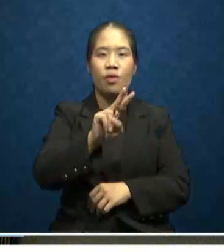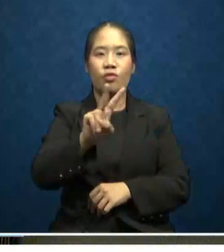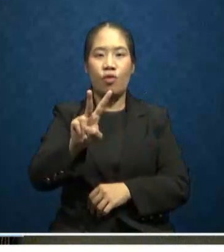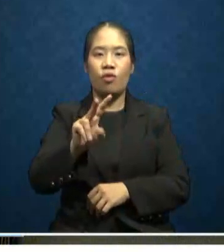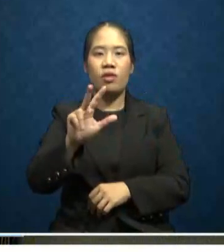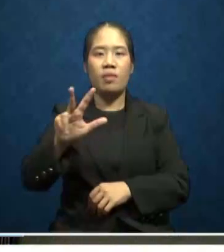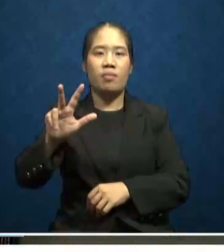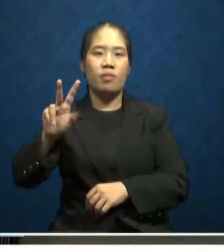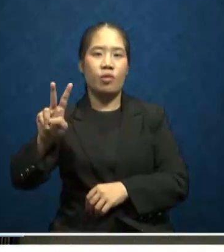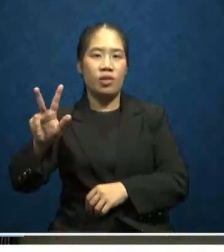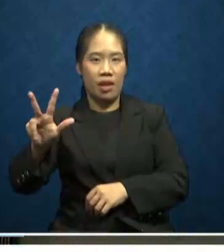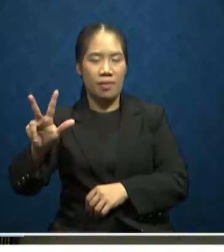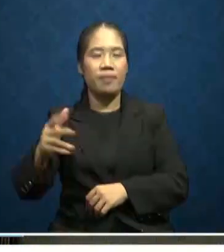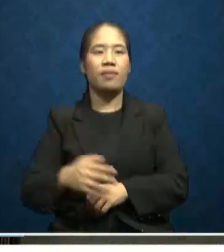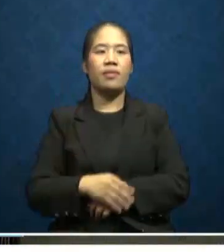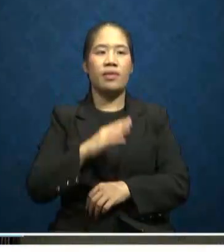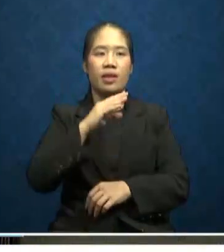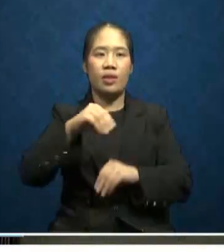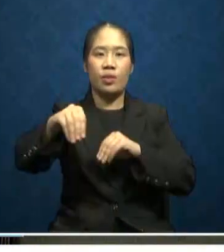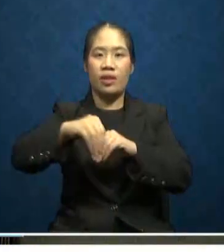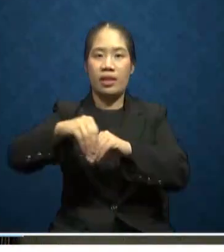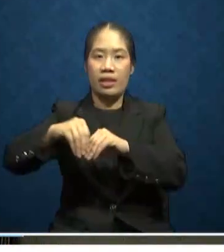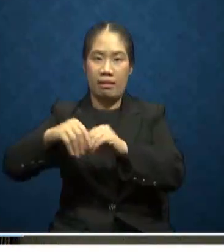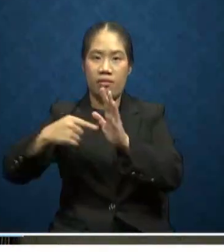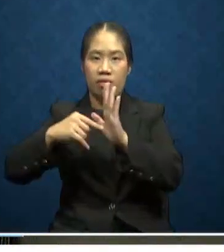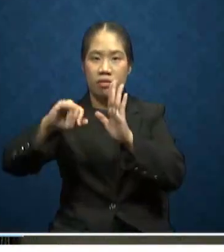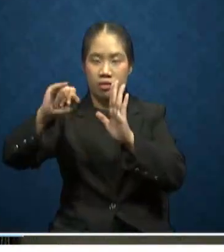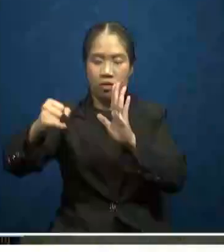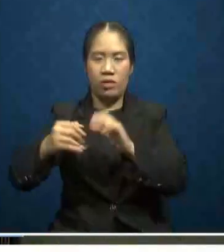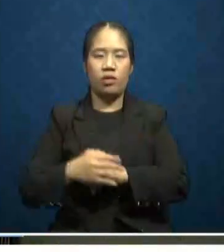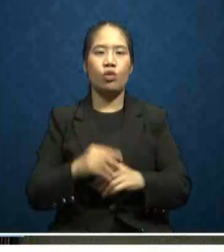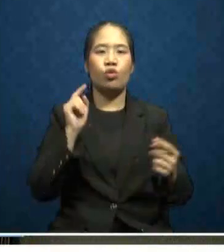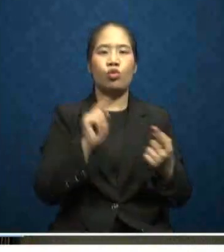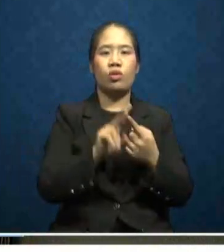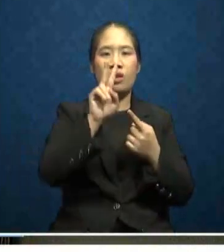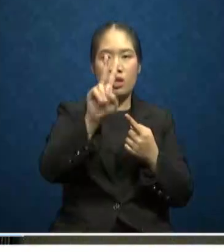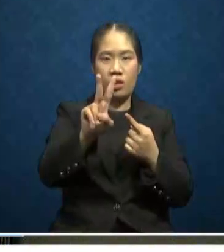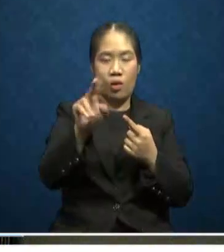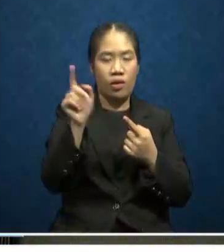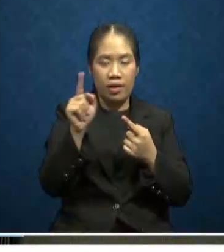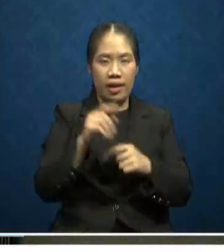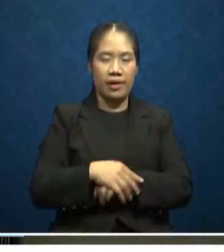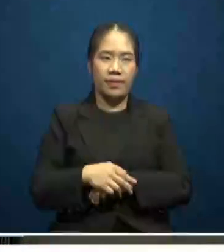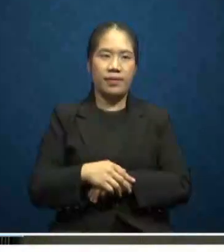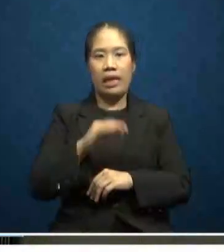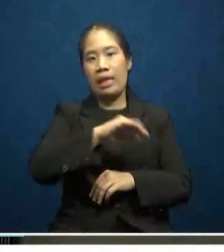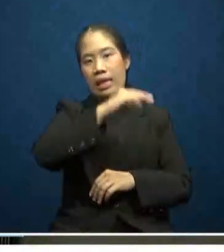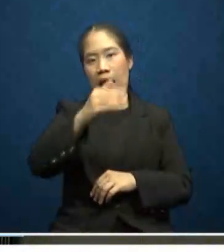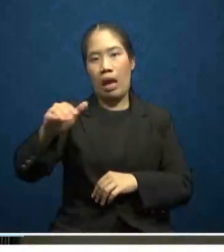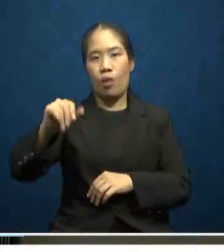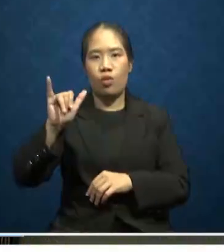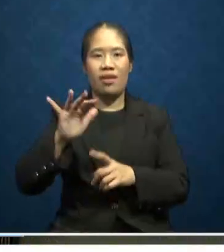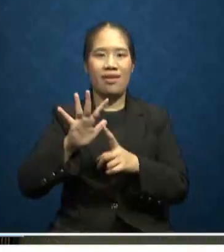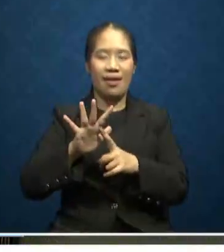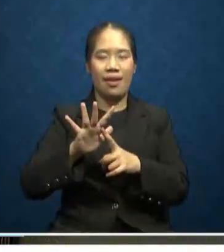ที่ไปสามบินจันทบุรีจะแก้ปัญหาจราจรได้จุดหนึ่งส่วนจุดที่2นะครับแยกเขายานะครับคือเลยไปหน่อยนะครับตรง